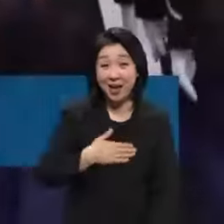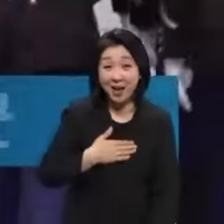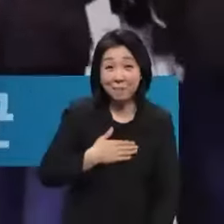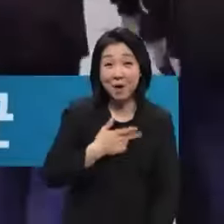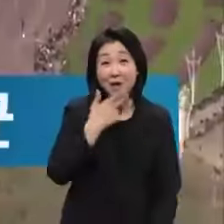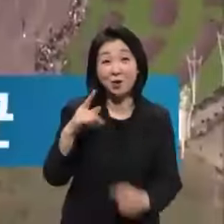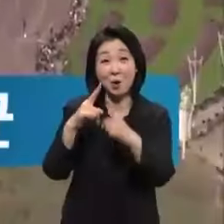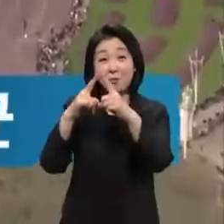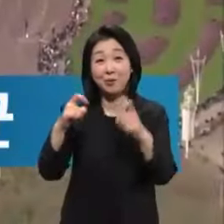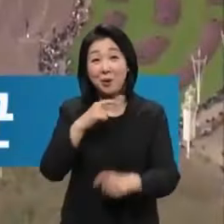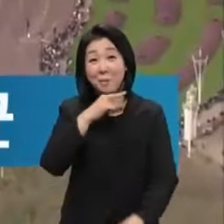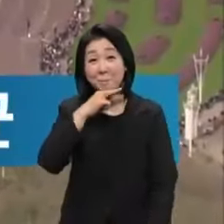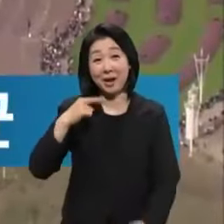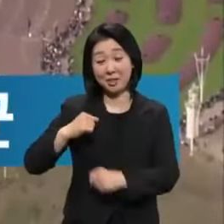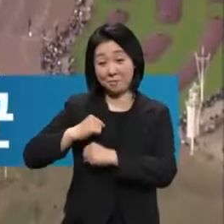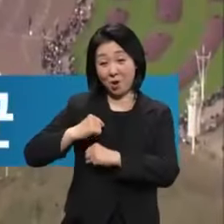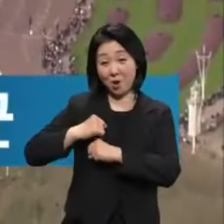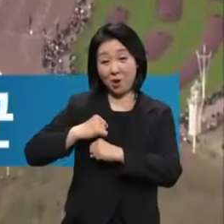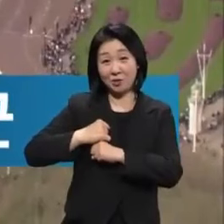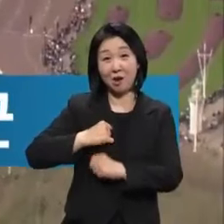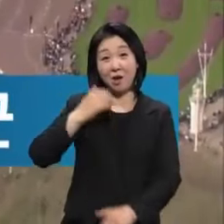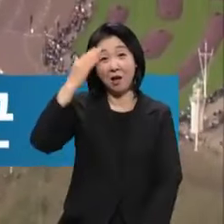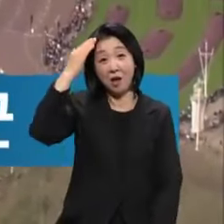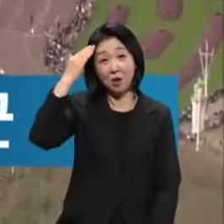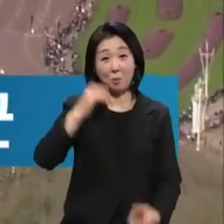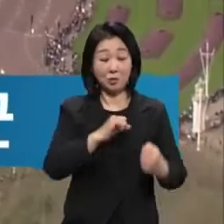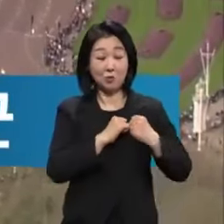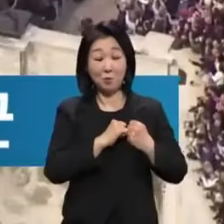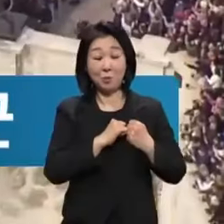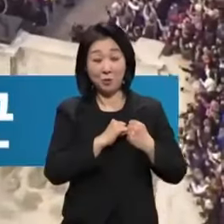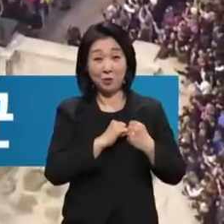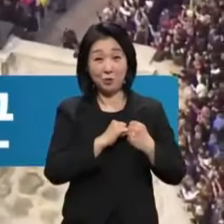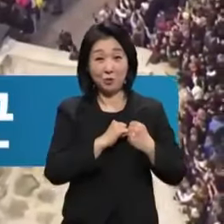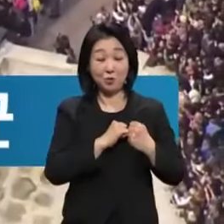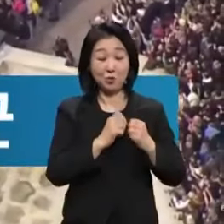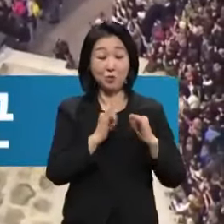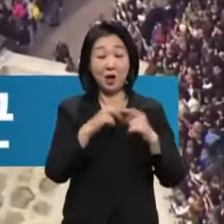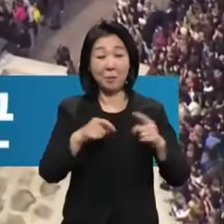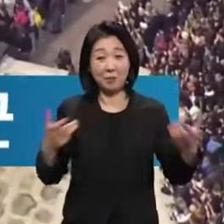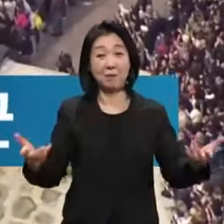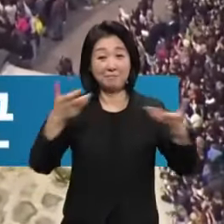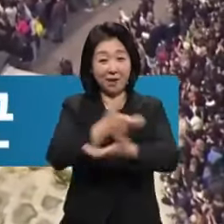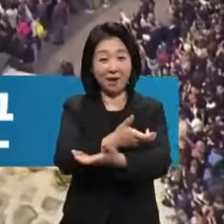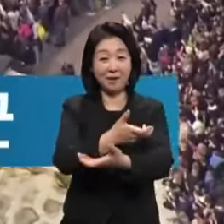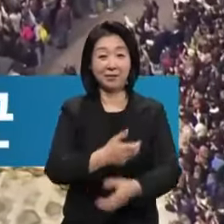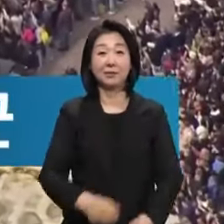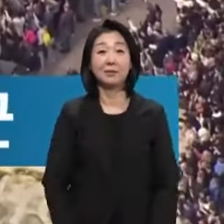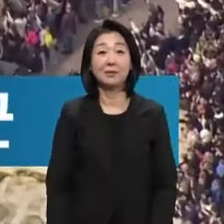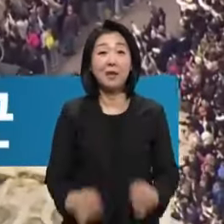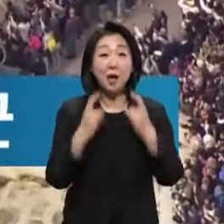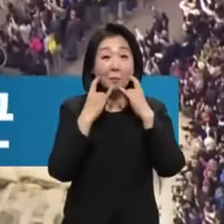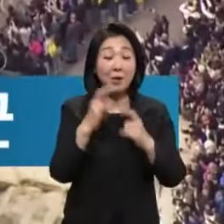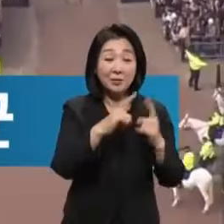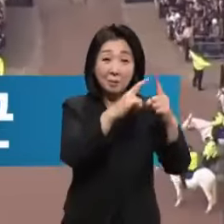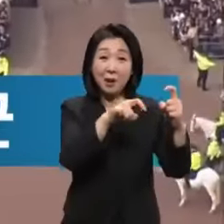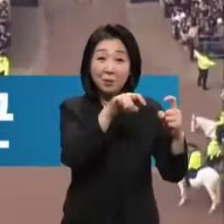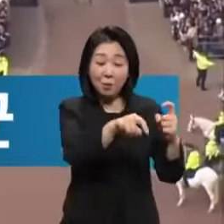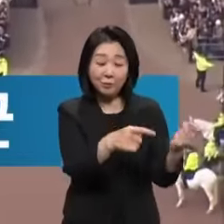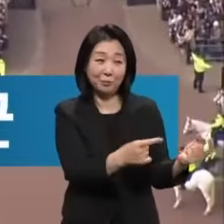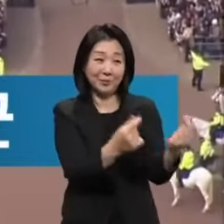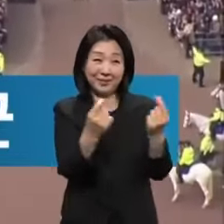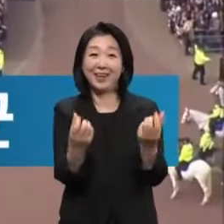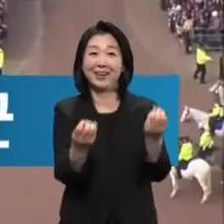버킹엄궁의 빨간색 병정이 검은색 군복을 입은 군인들과 교대식을 합니다. 프랑스 파리의 엘리제궁에서도